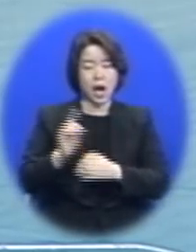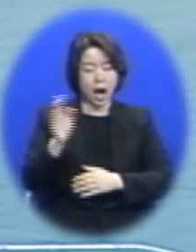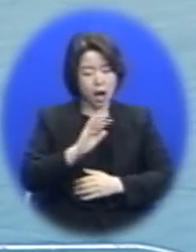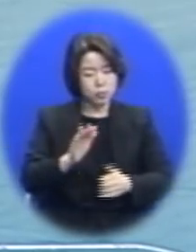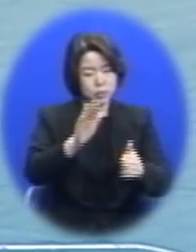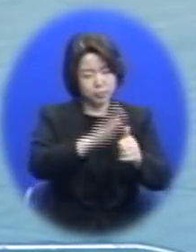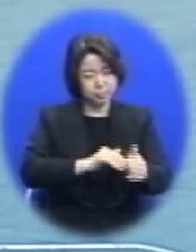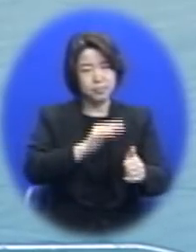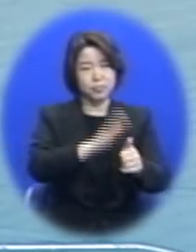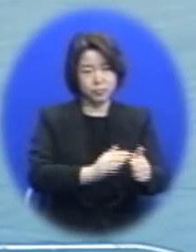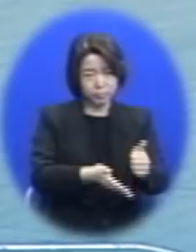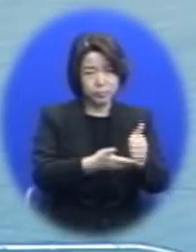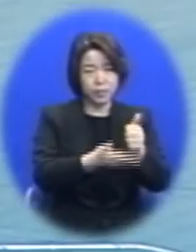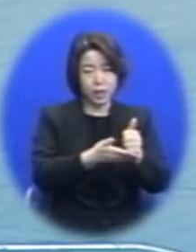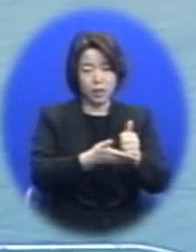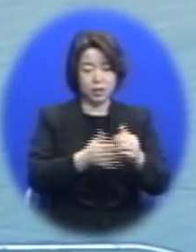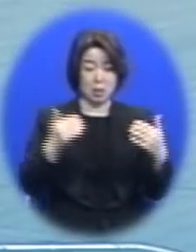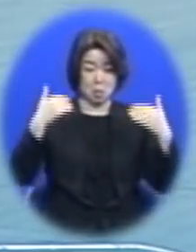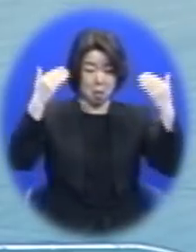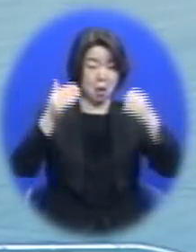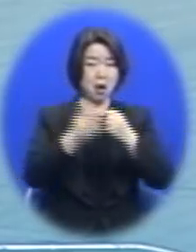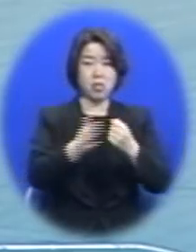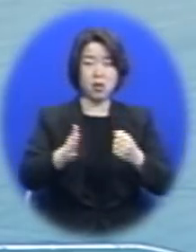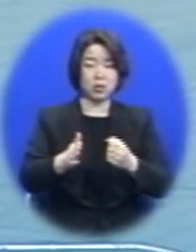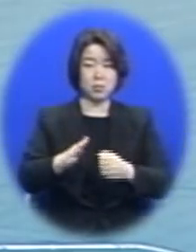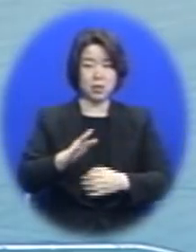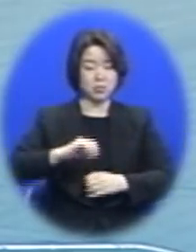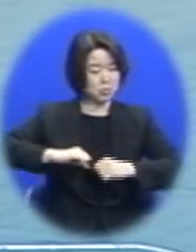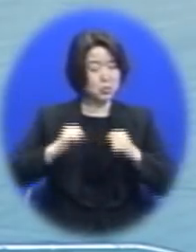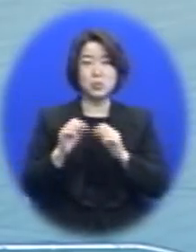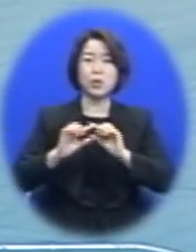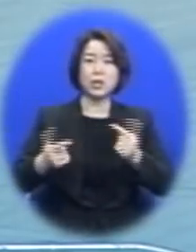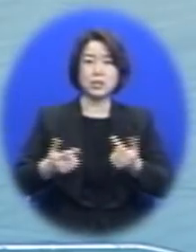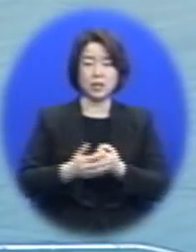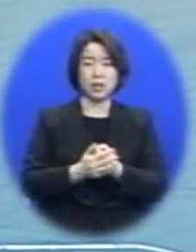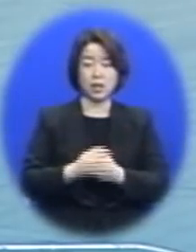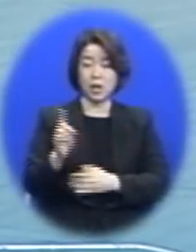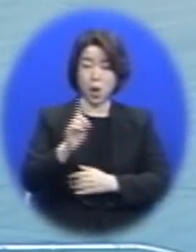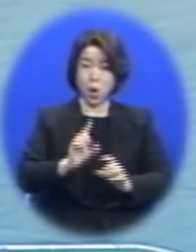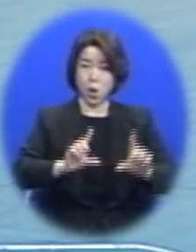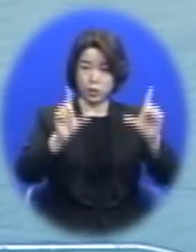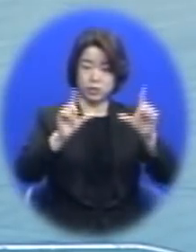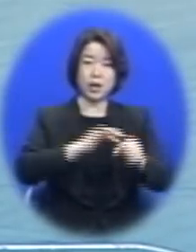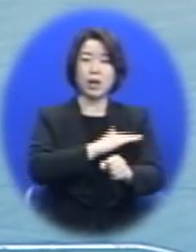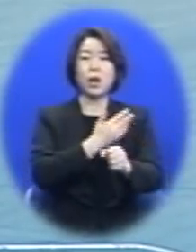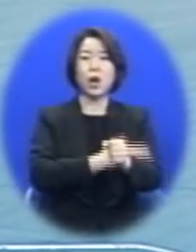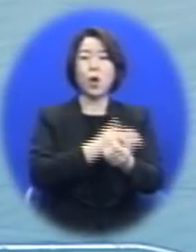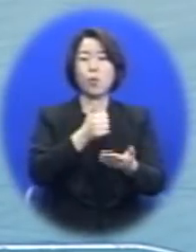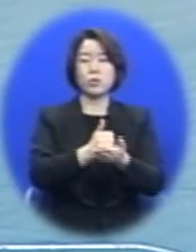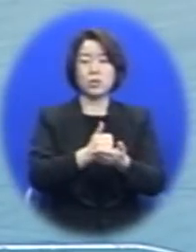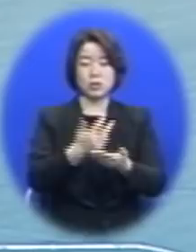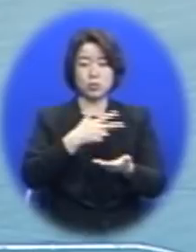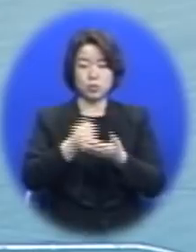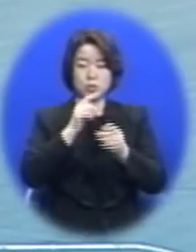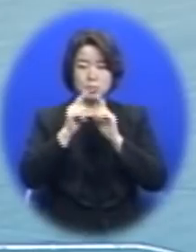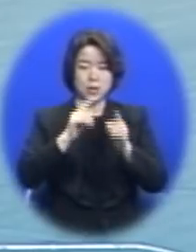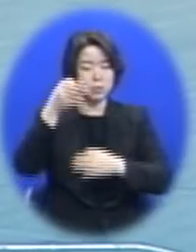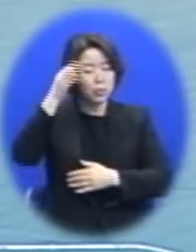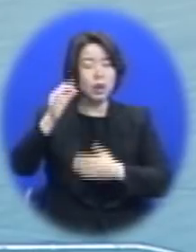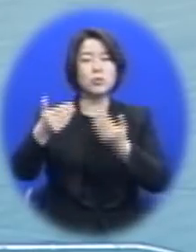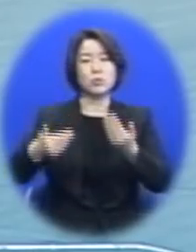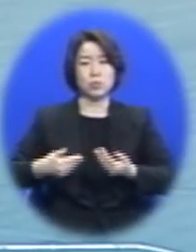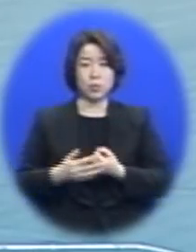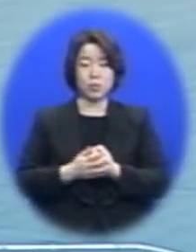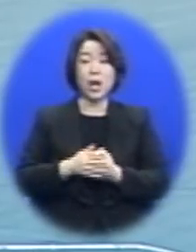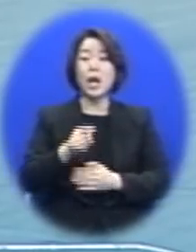크니까 말을 안 듣는 거예요 근데 어느날 그 권사 4 맥의 주님의 말씀으로 깨우쳐 주셨어